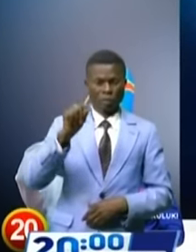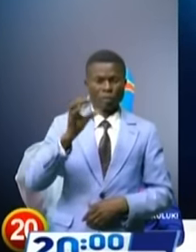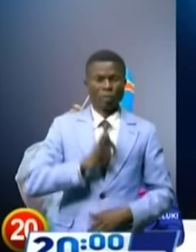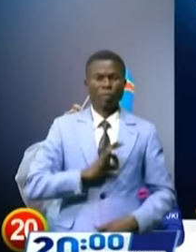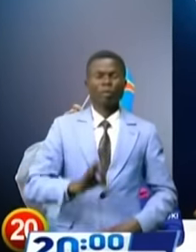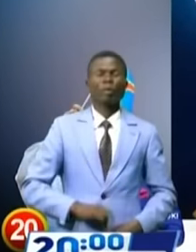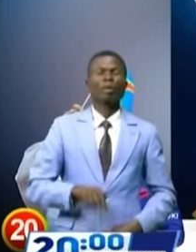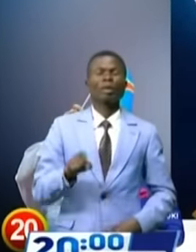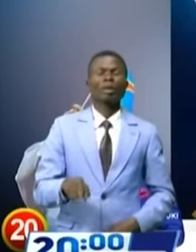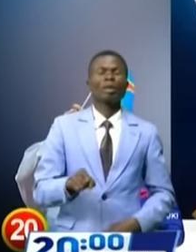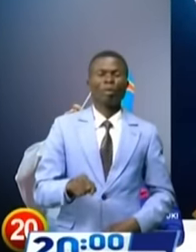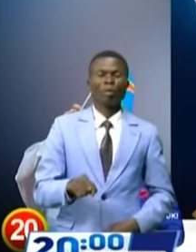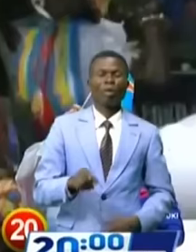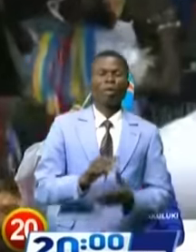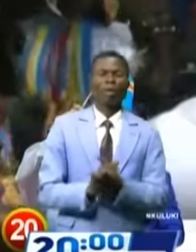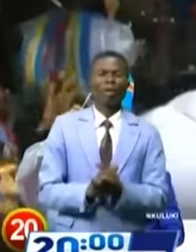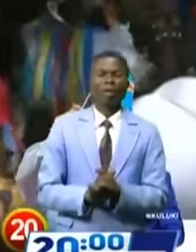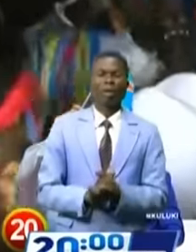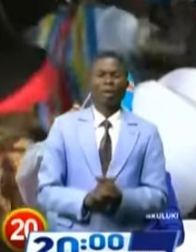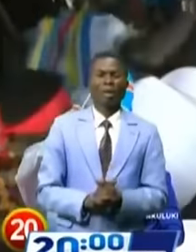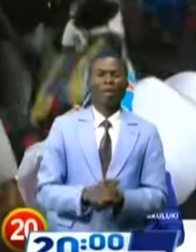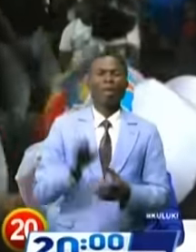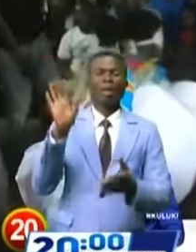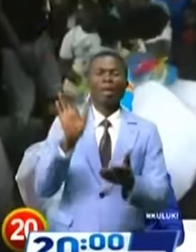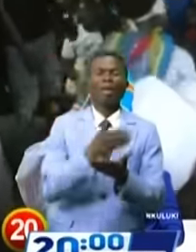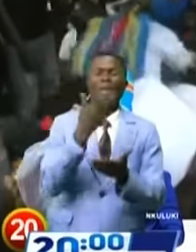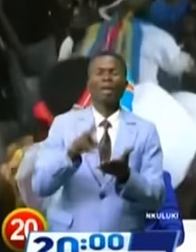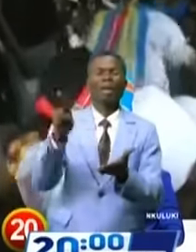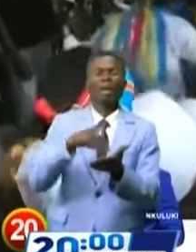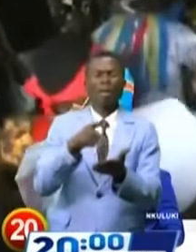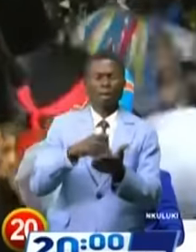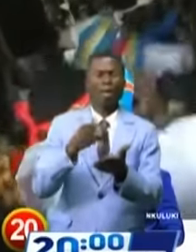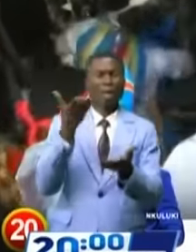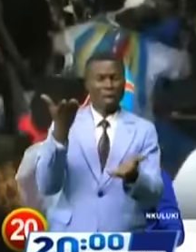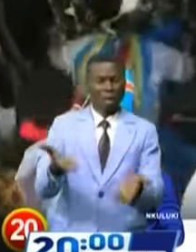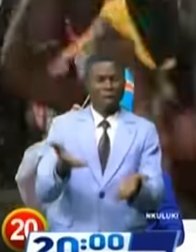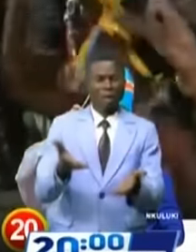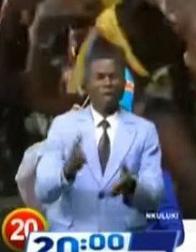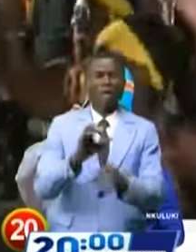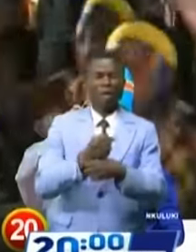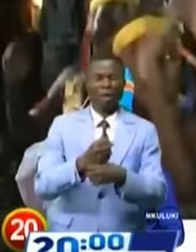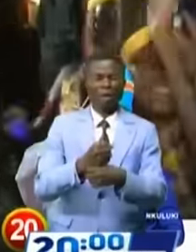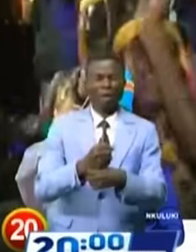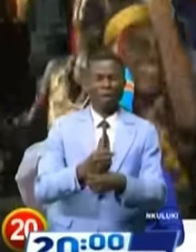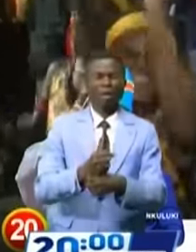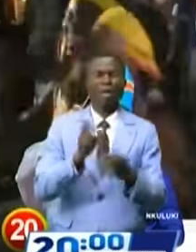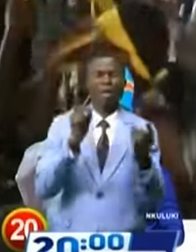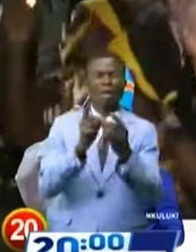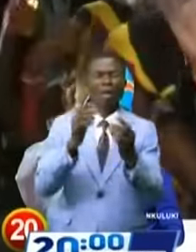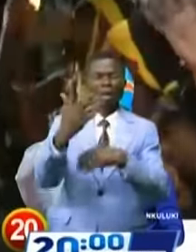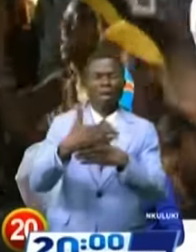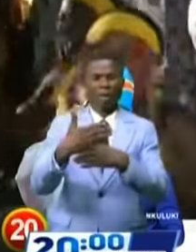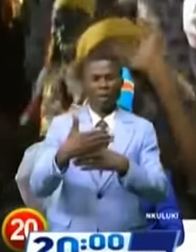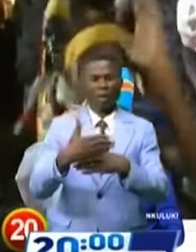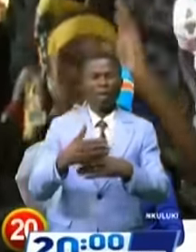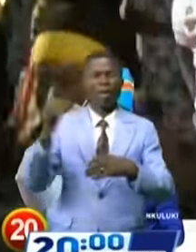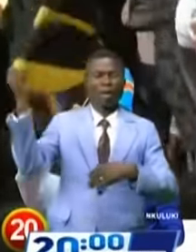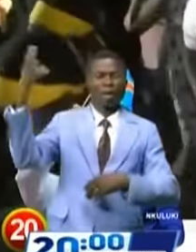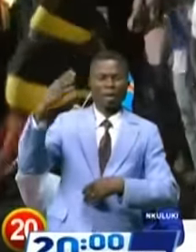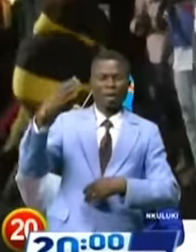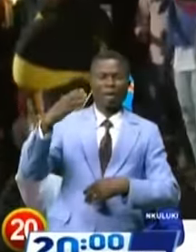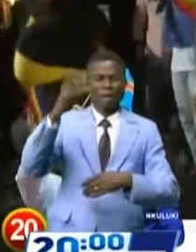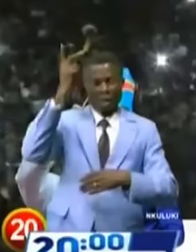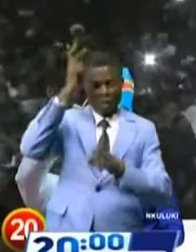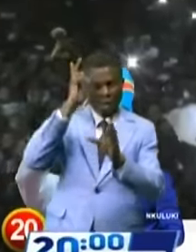Félix Antoine Tshisekedi Tshilombo. Chansons et danses étaient au rendez-vous pour créer une proximité à la fois géographique et